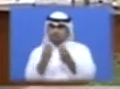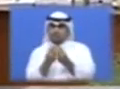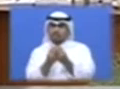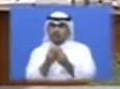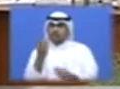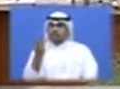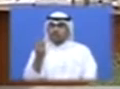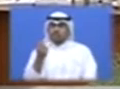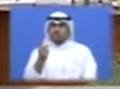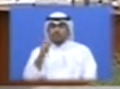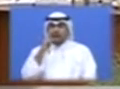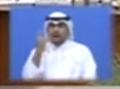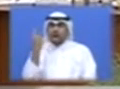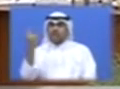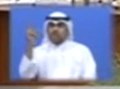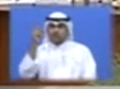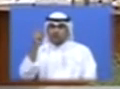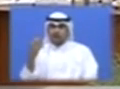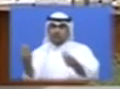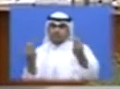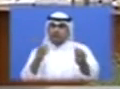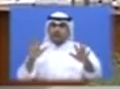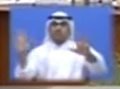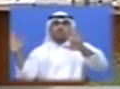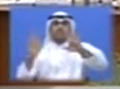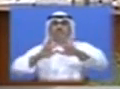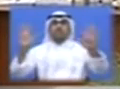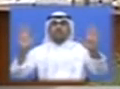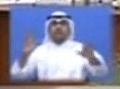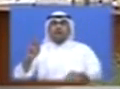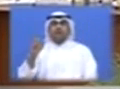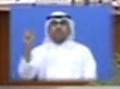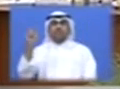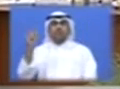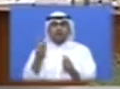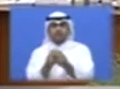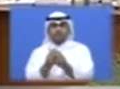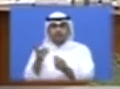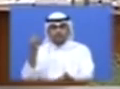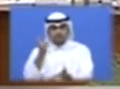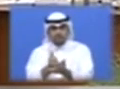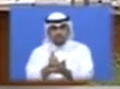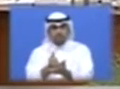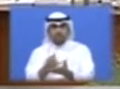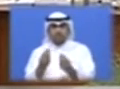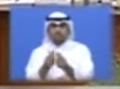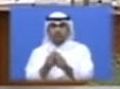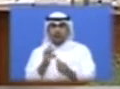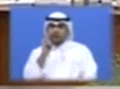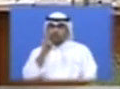10 و 18 شهرا مكافأة نهاية الخدمة للمؤمن عليهم في جميع القطاعات التي لا